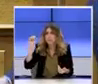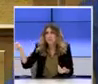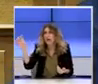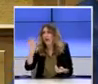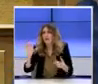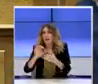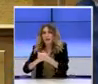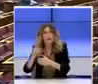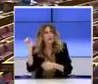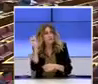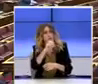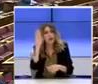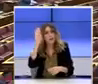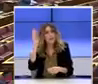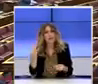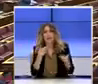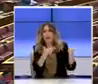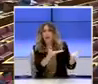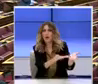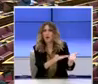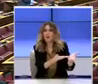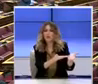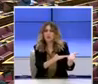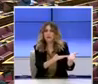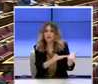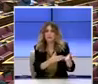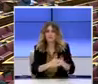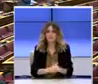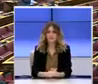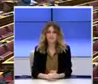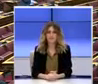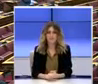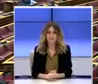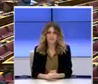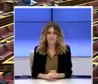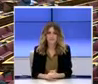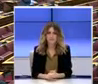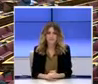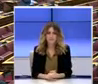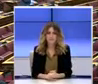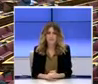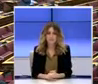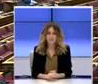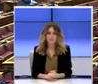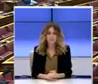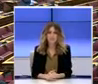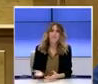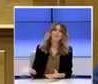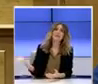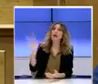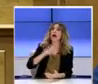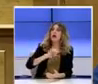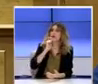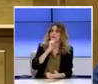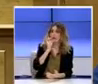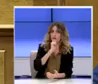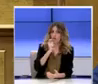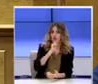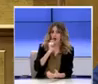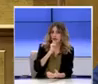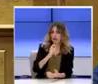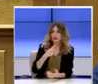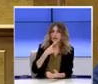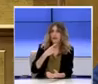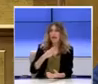Ορίστε. Και ο Bloomberg να κατατάσσει την Ελλάδα στην